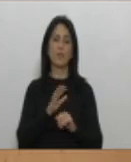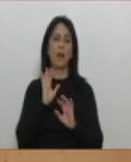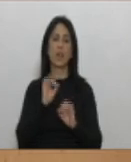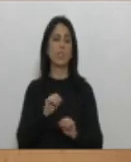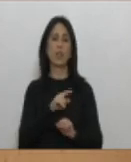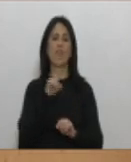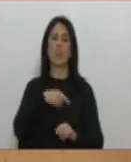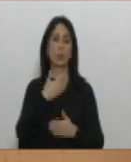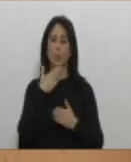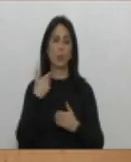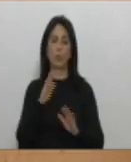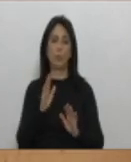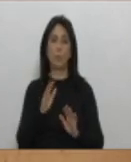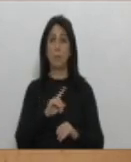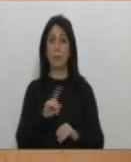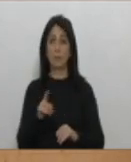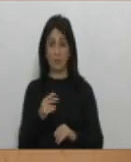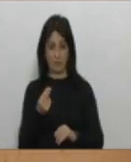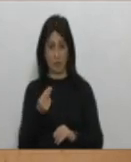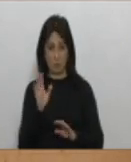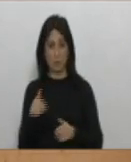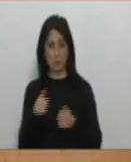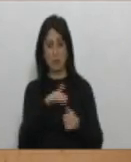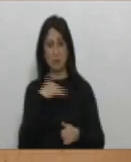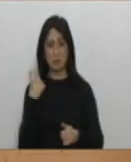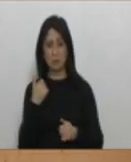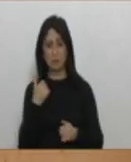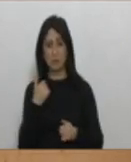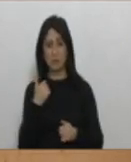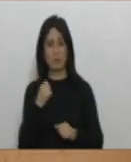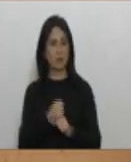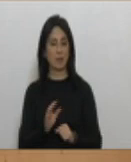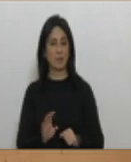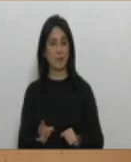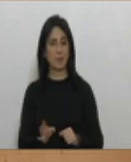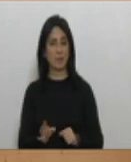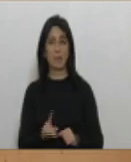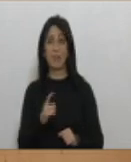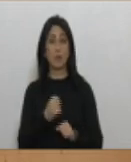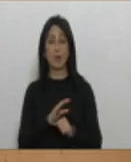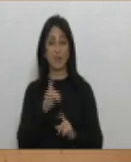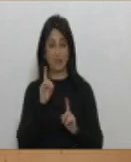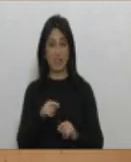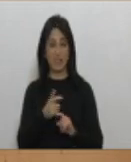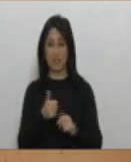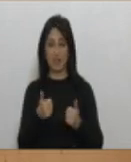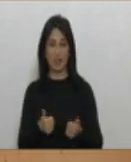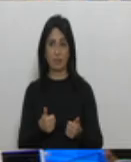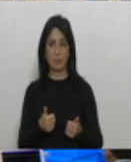მხარდაჭერა გამოუცხადოს უკრაინას, მაგრამ ფულით მაინც ხომ შეეძლო? არ აკეთებს. რატომ არ აკეთებს, ვიცით ძალიან